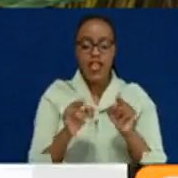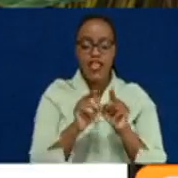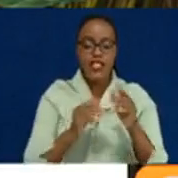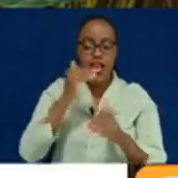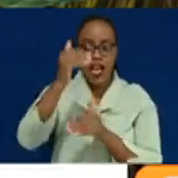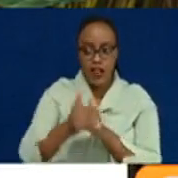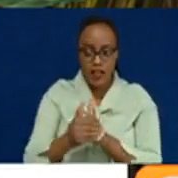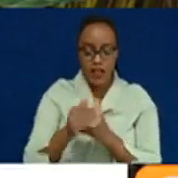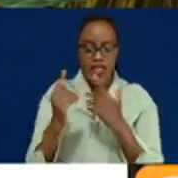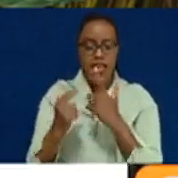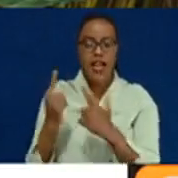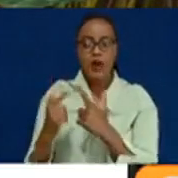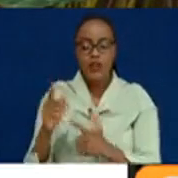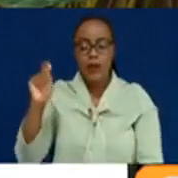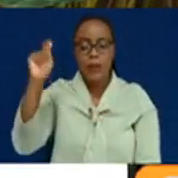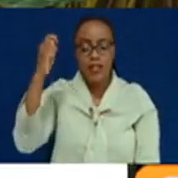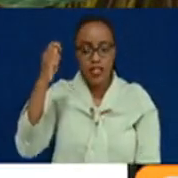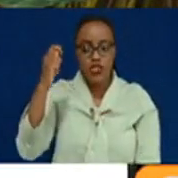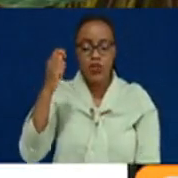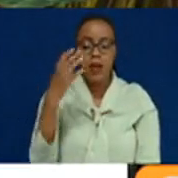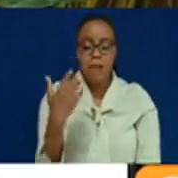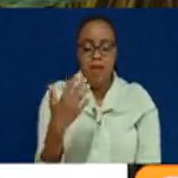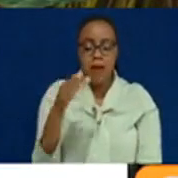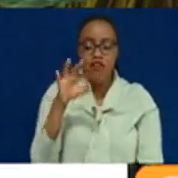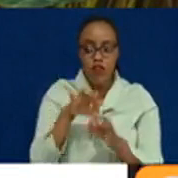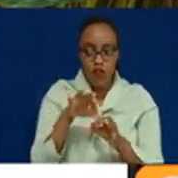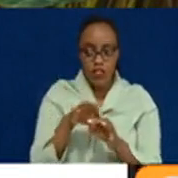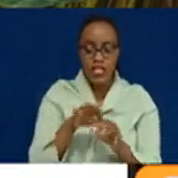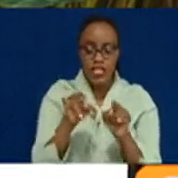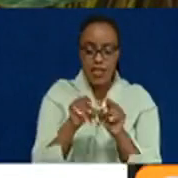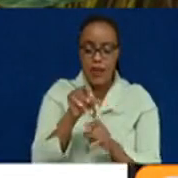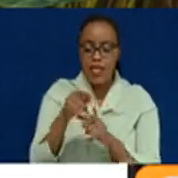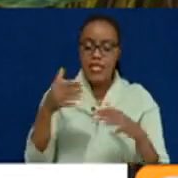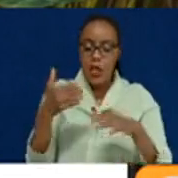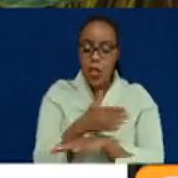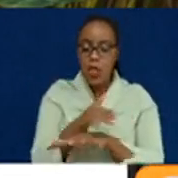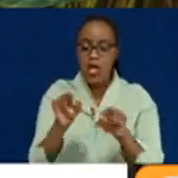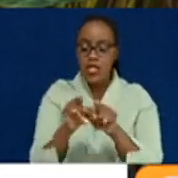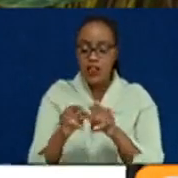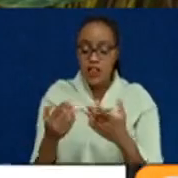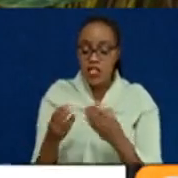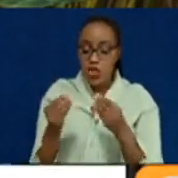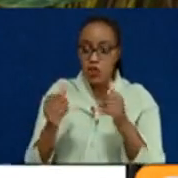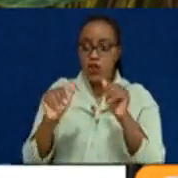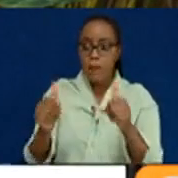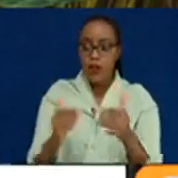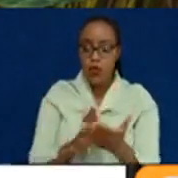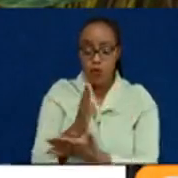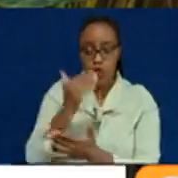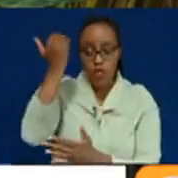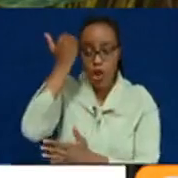thereafter in the counting of the presidential ballots, if that rigging is not addressed by our courts of